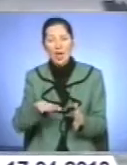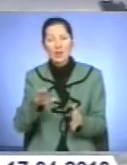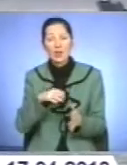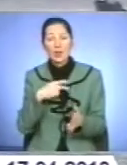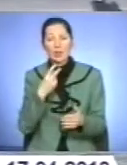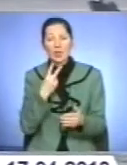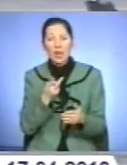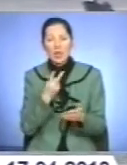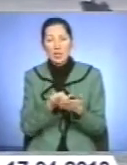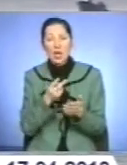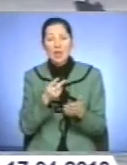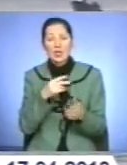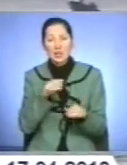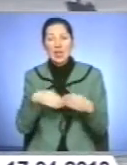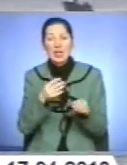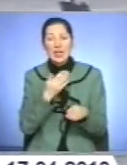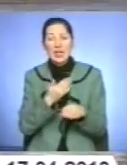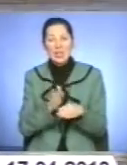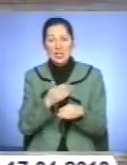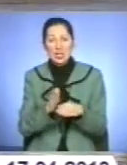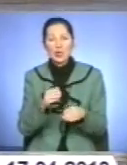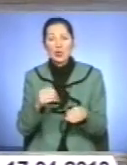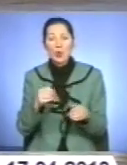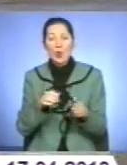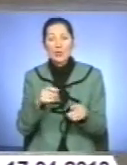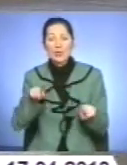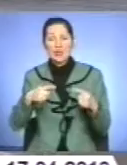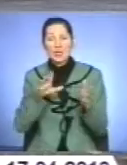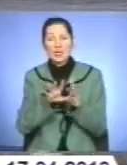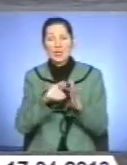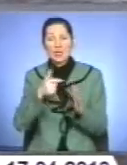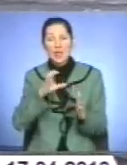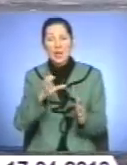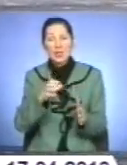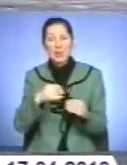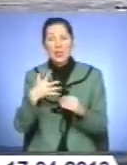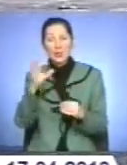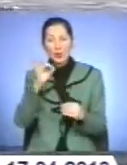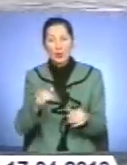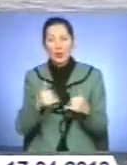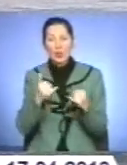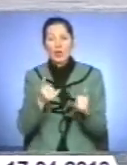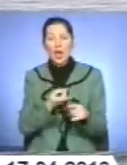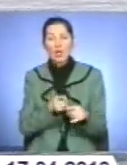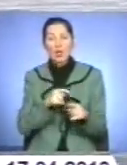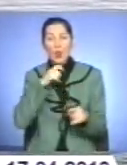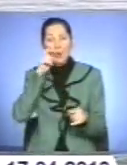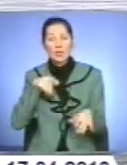частку створення енергії на ГЕС до 15%. Для цього Україна співпрацюватиме зі Світовим банком.